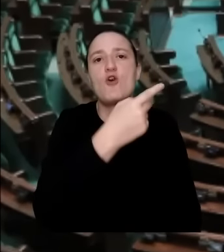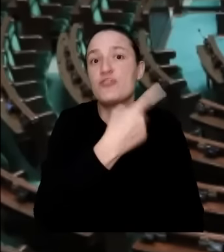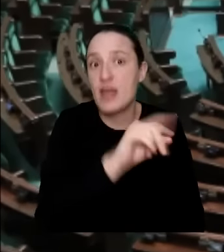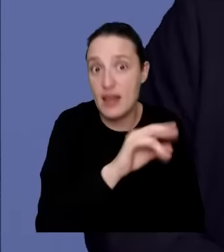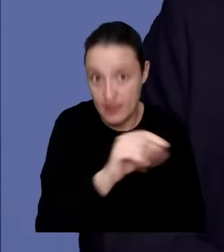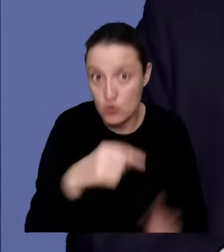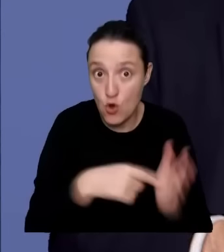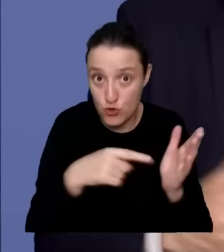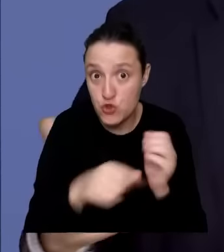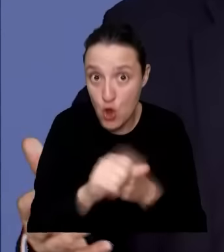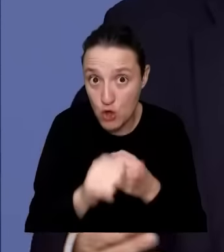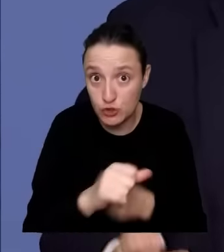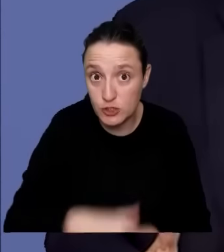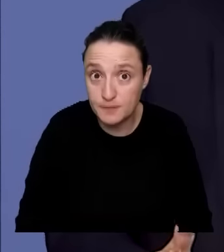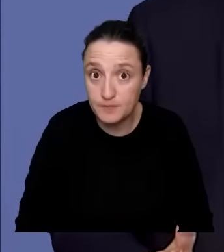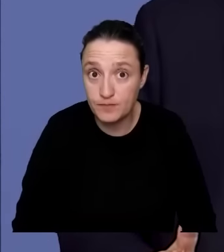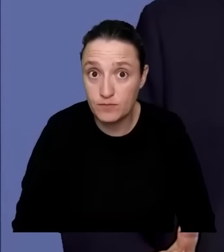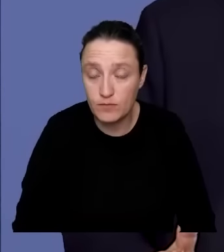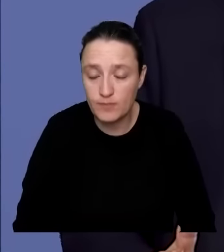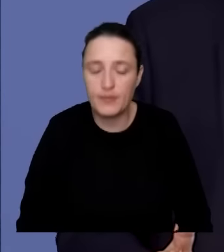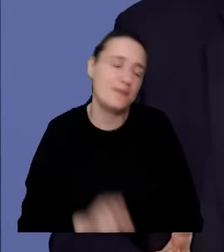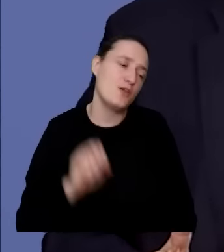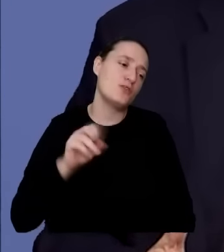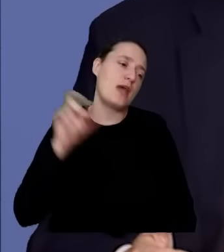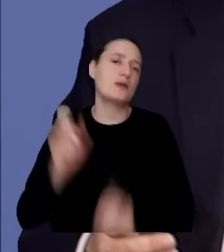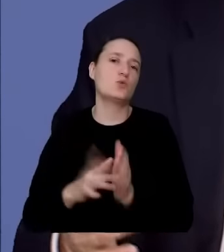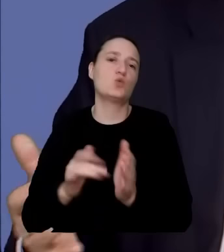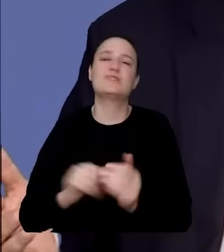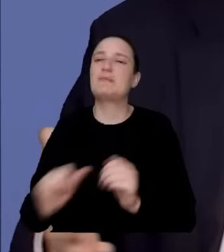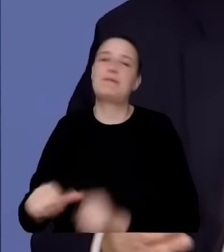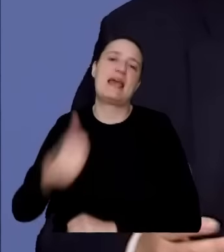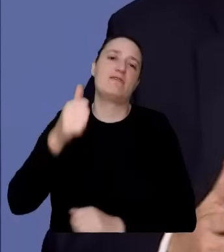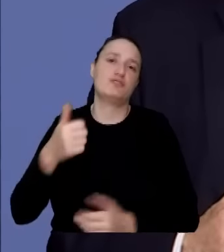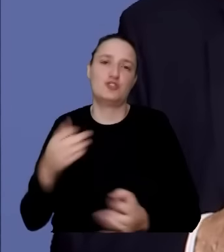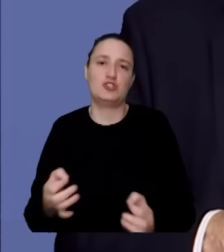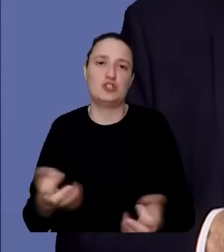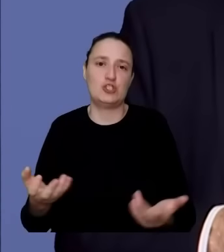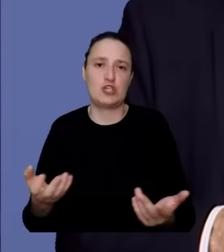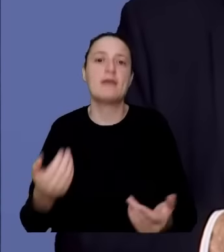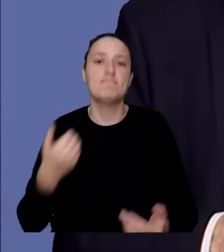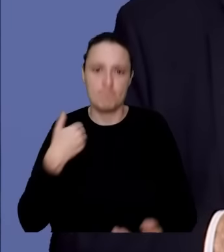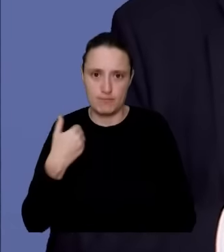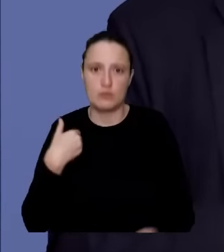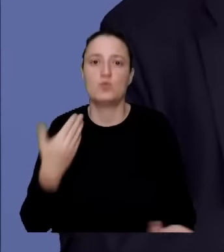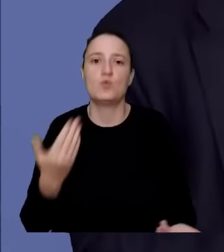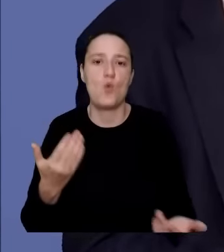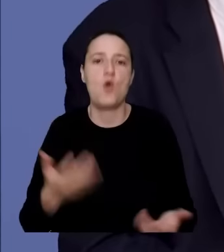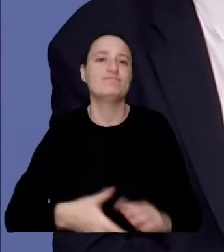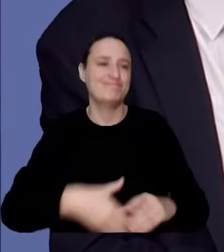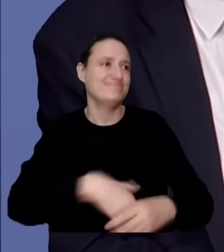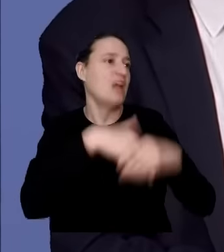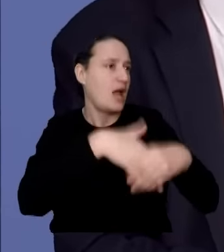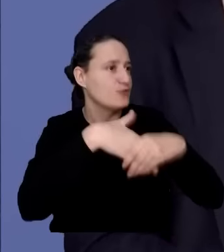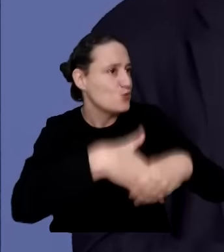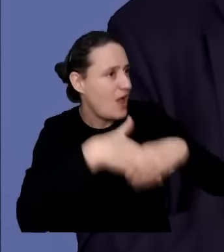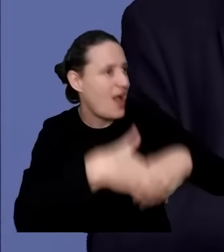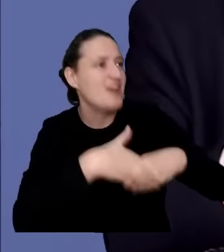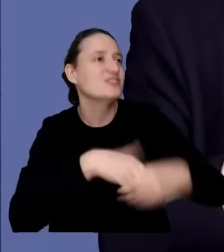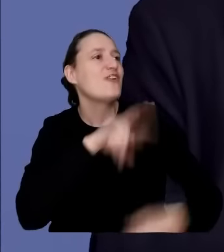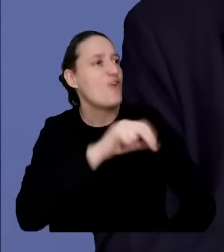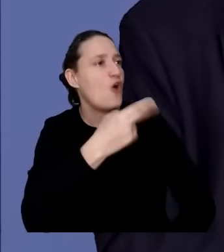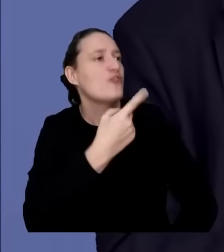jest No tak to jest No dzisiaj Donald Tusk był jednym z pierwszych tych którzy złożyli złożyli gratulacje vl